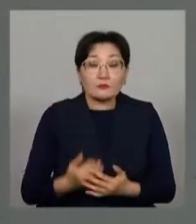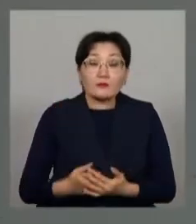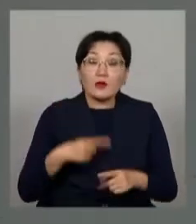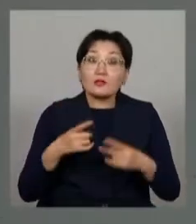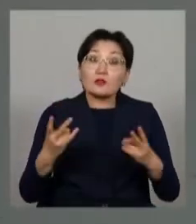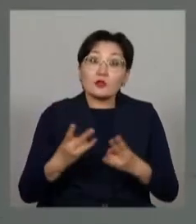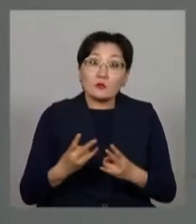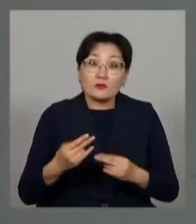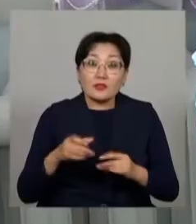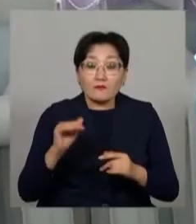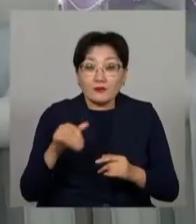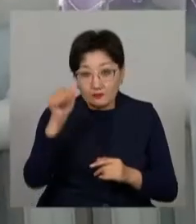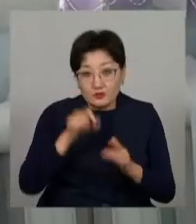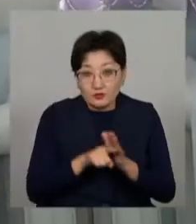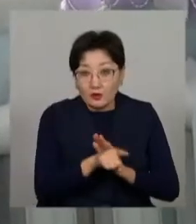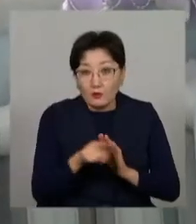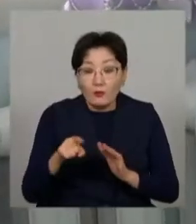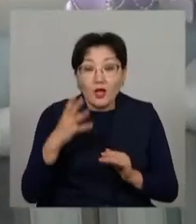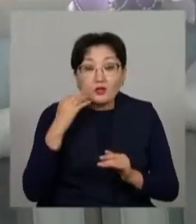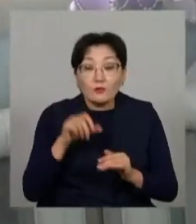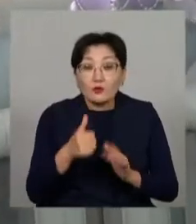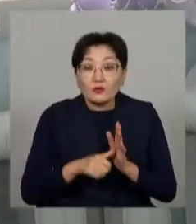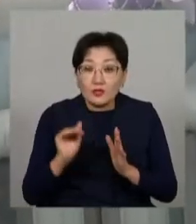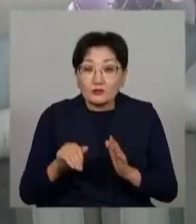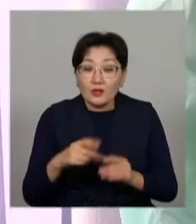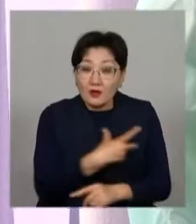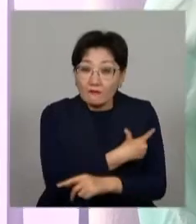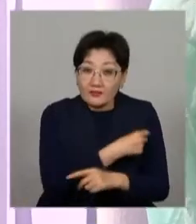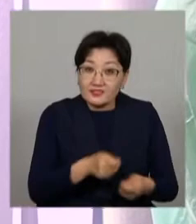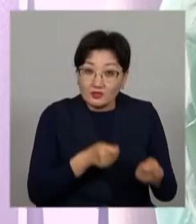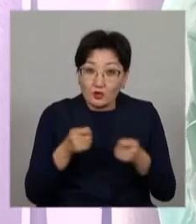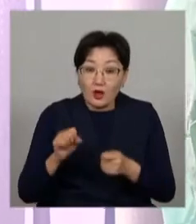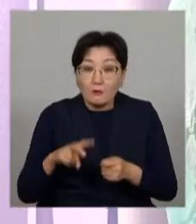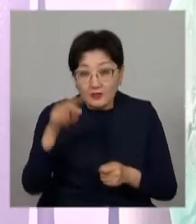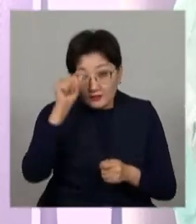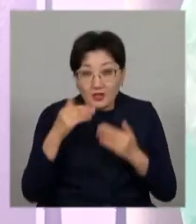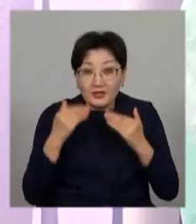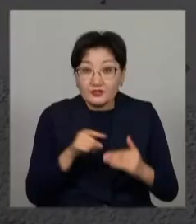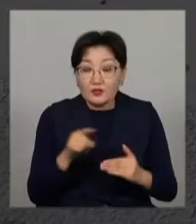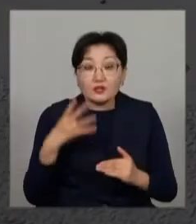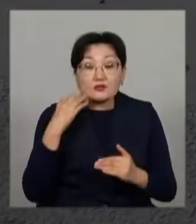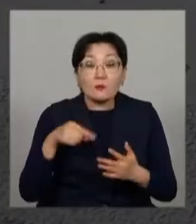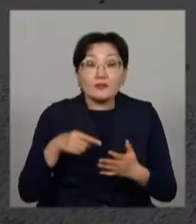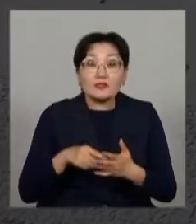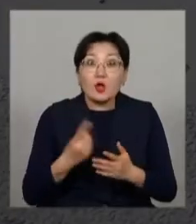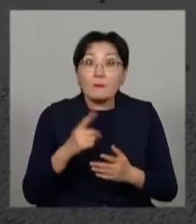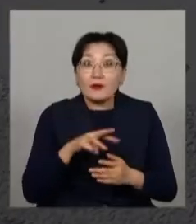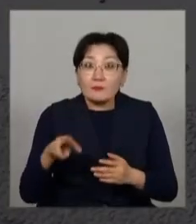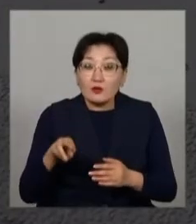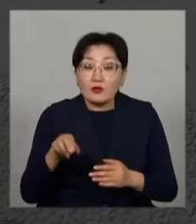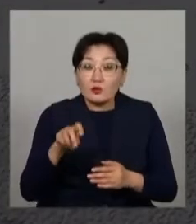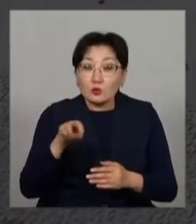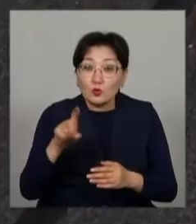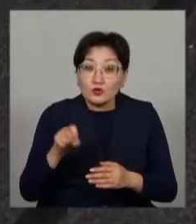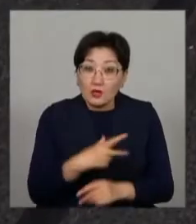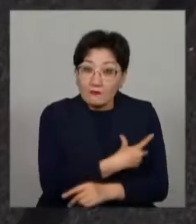Айта кету керек, ақпан айынан бері Алматыға 16 мың вакцина келген. Ал сәуір айының аяғына дейін Алматы қаласына 1 миллион вакцина